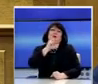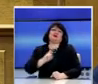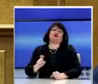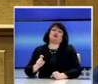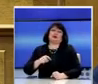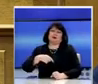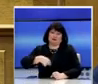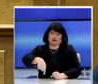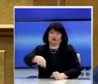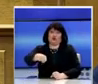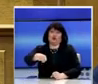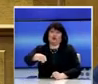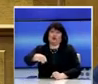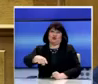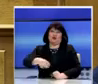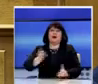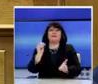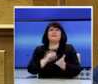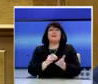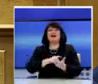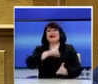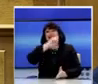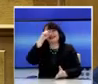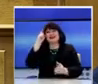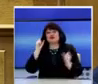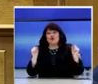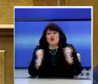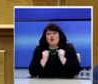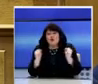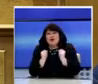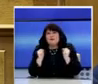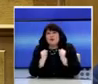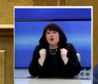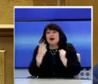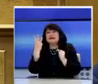Ειδικά τώρα που έρχεται ένα πολύ δύσκολο χειμερινό τρίμηνο.